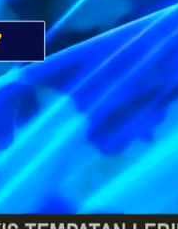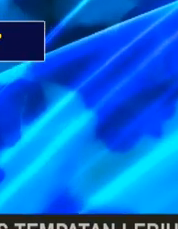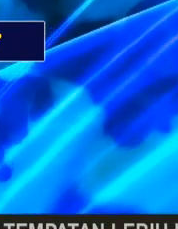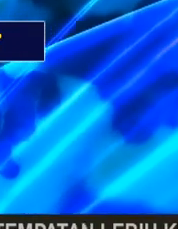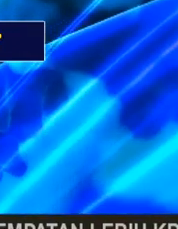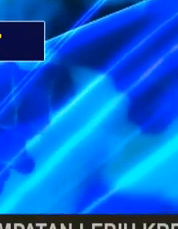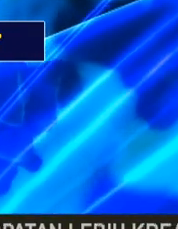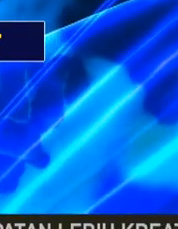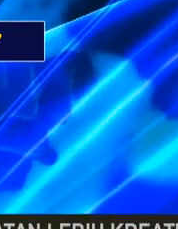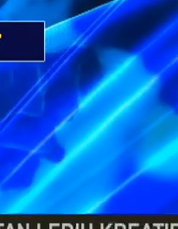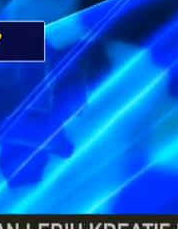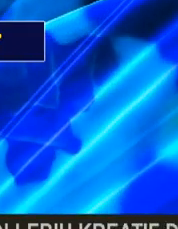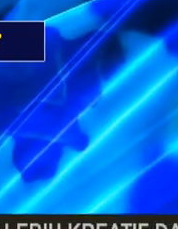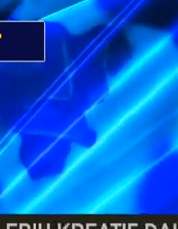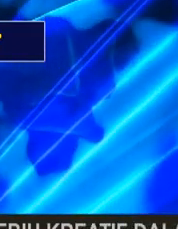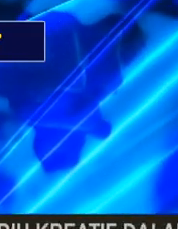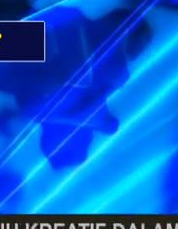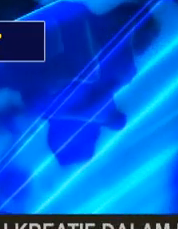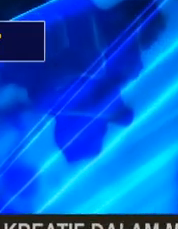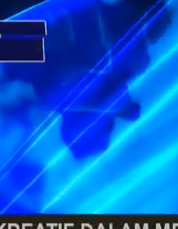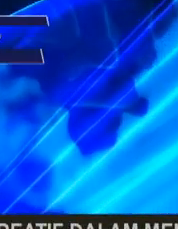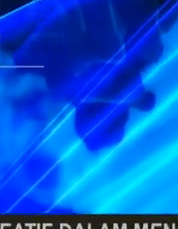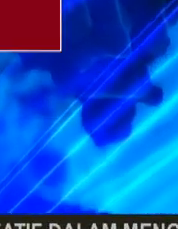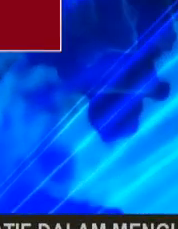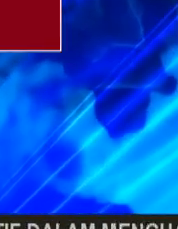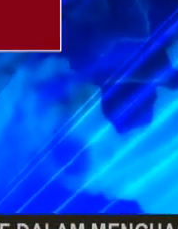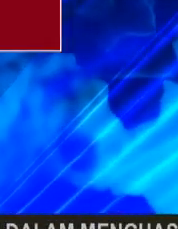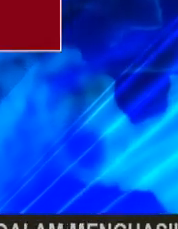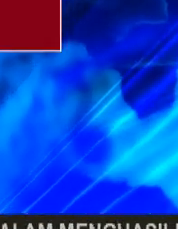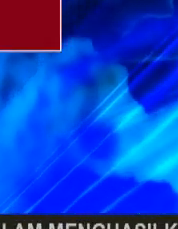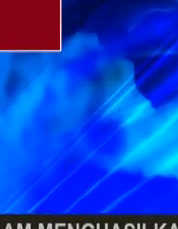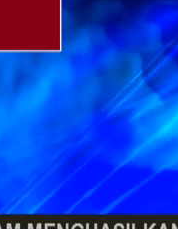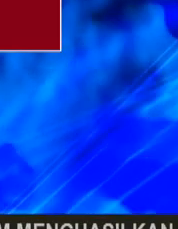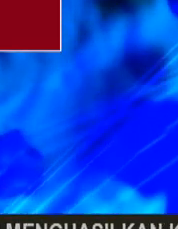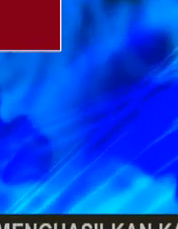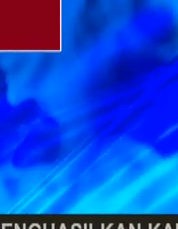terakhir tempatan dilaporkan sebanyak 43 cast